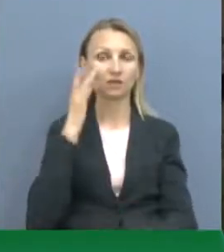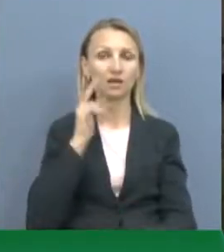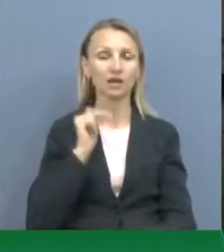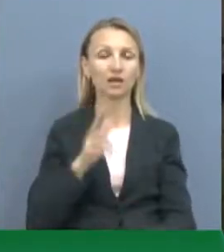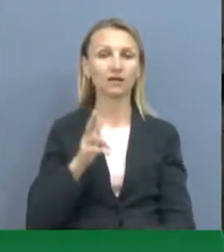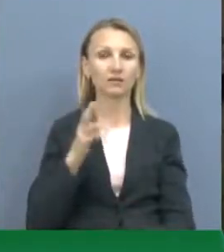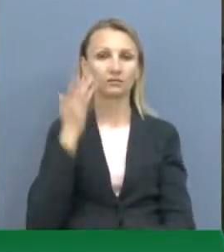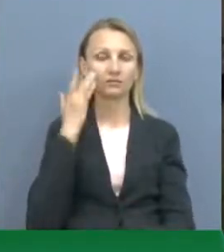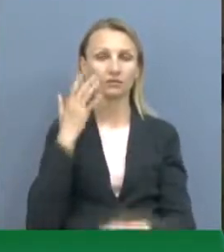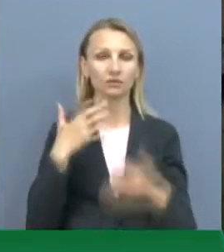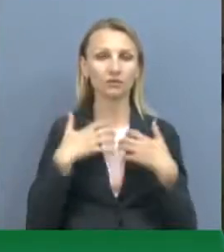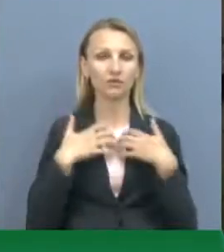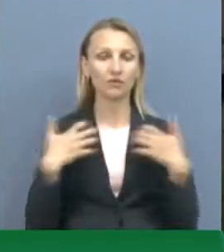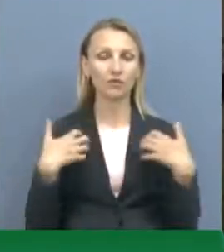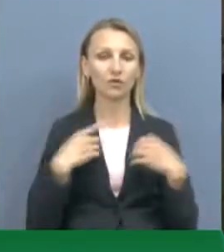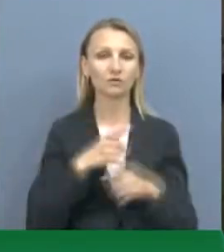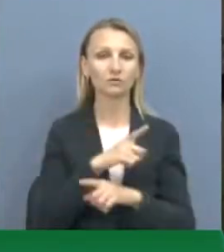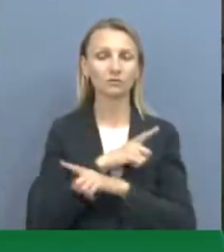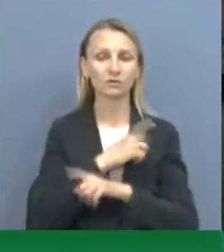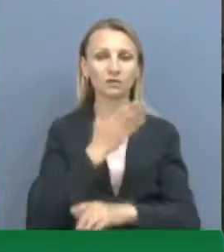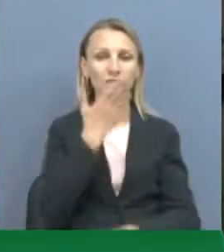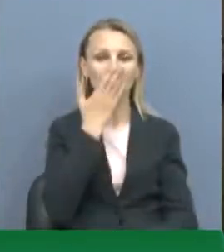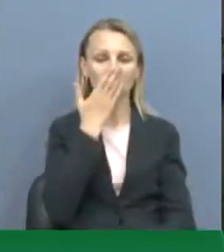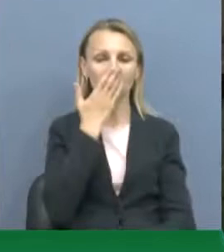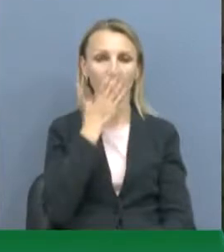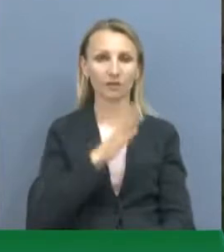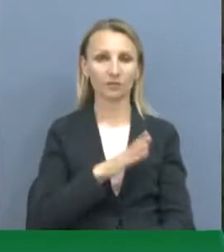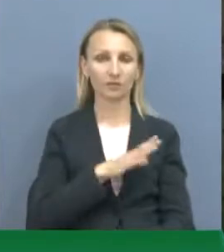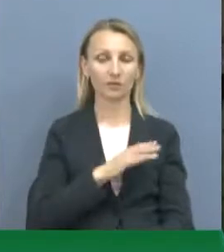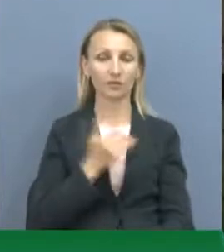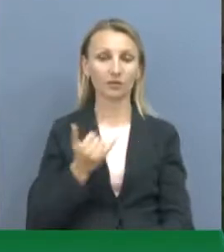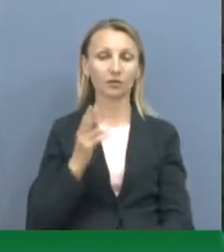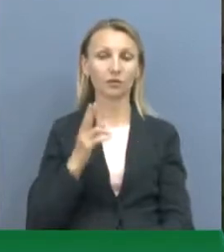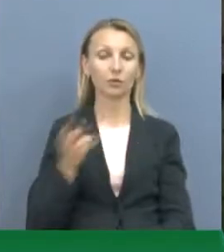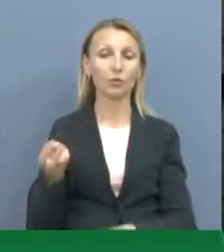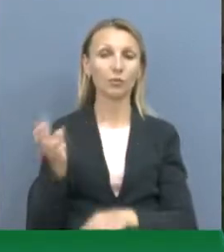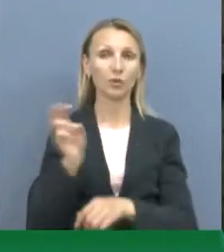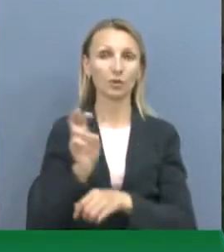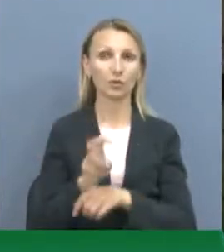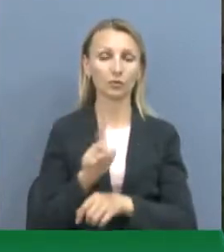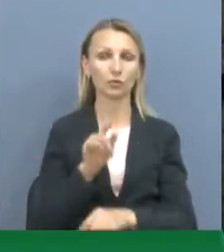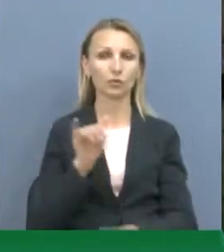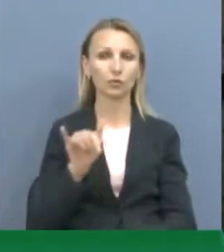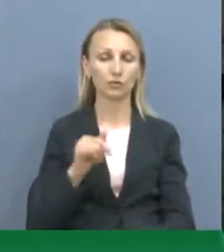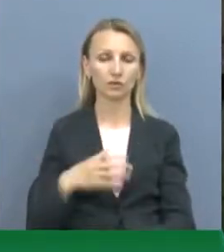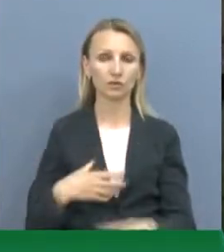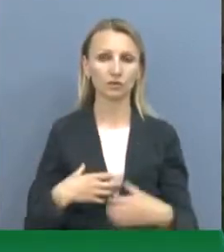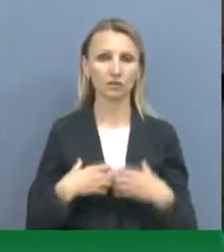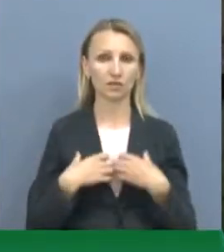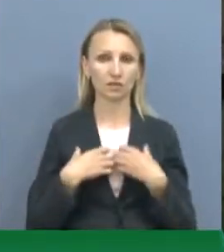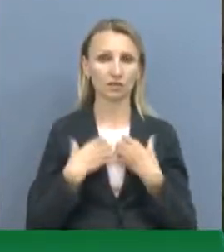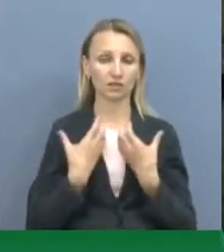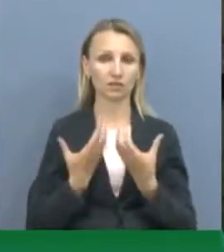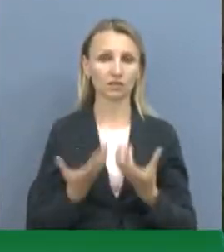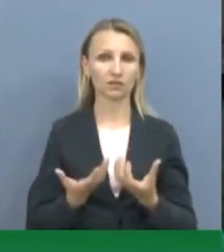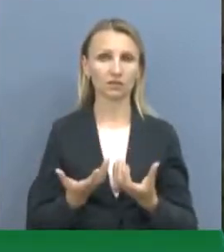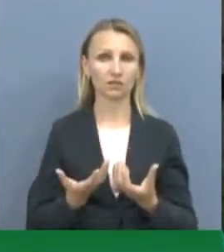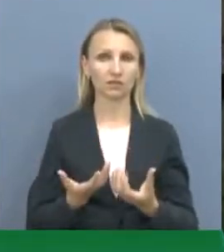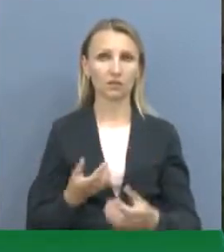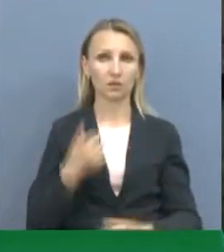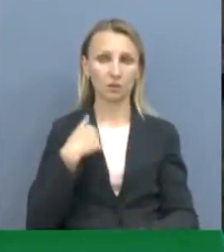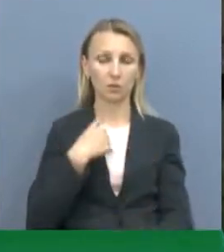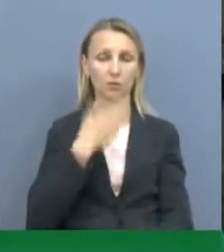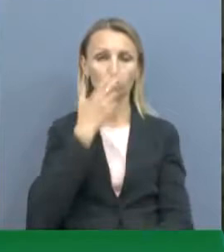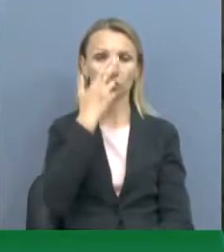если это. Вот. Сейчас кто заходит, свежий человек, говорит, вас сырость. Мы уже к этому запаху привыкли. Ну